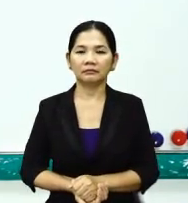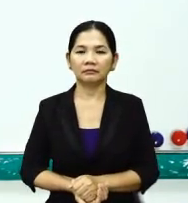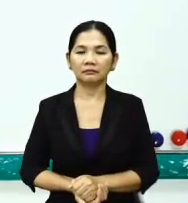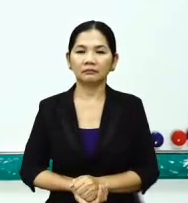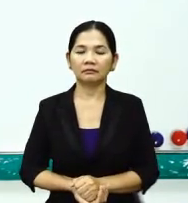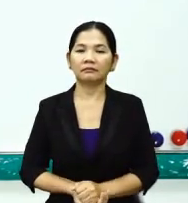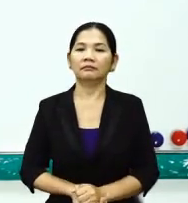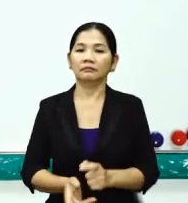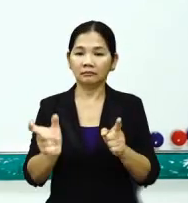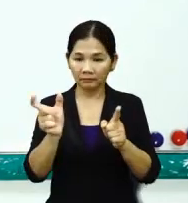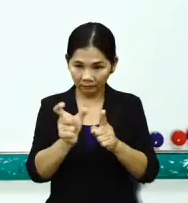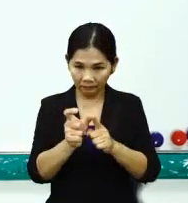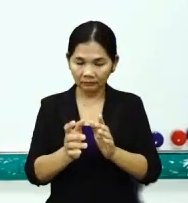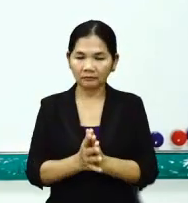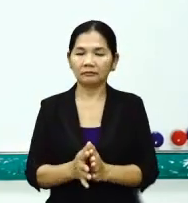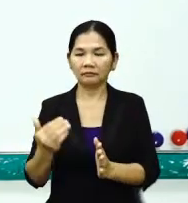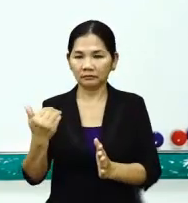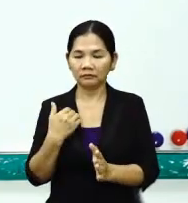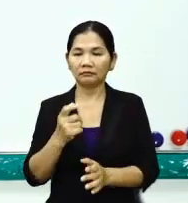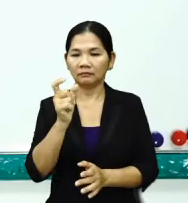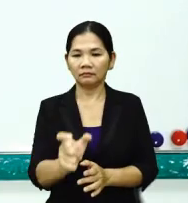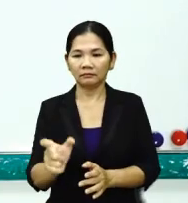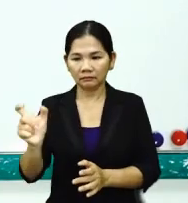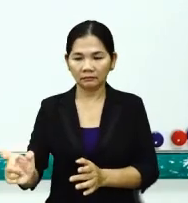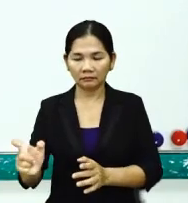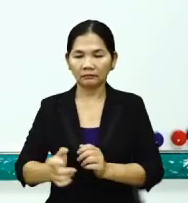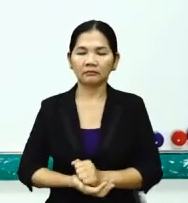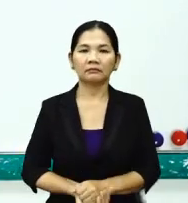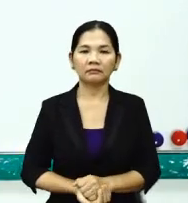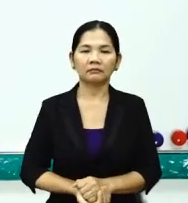Chà, đọc clear. Miên môn nụ.